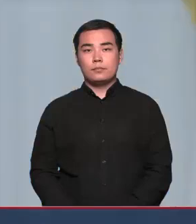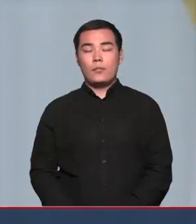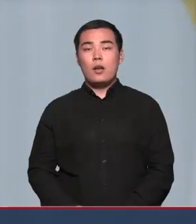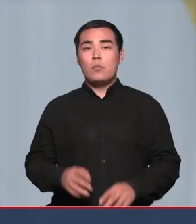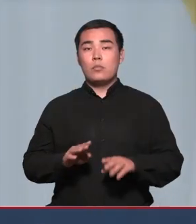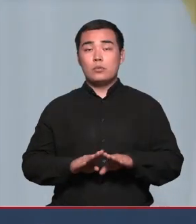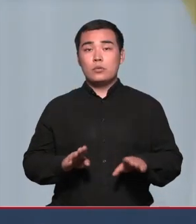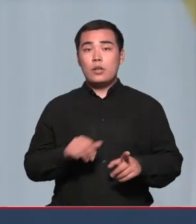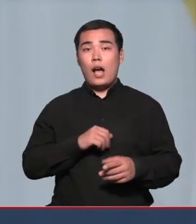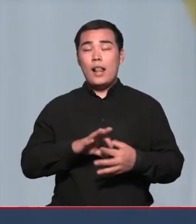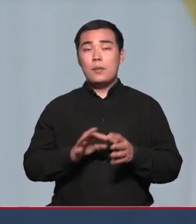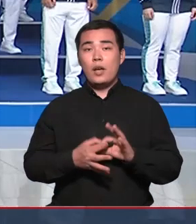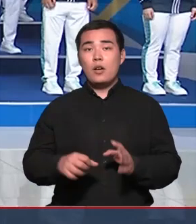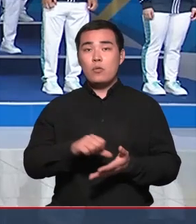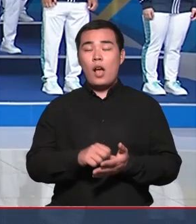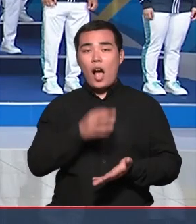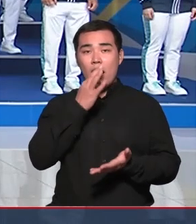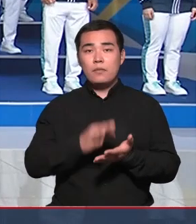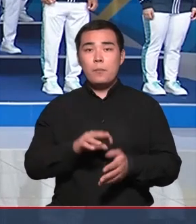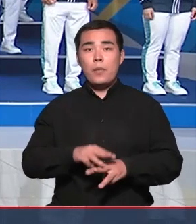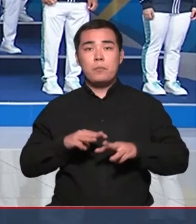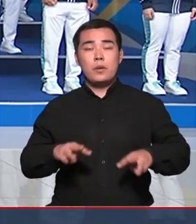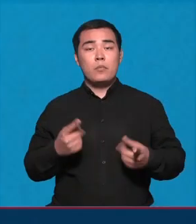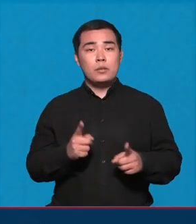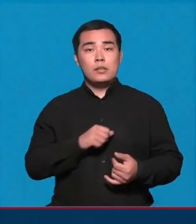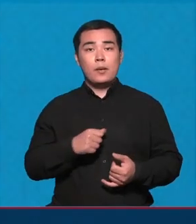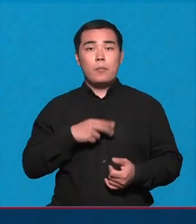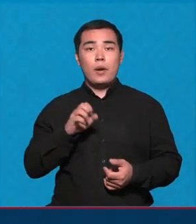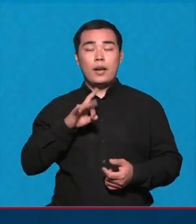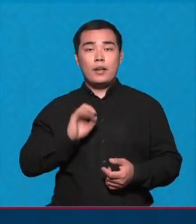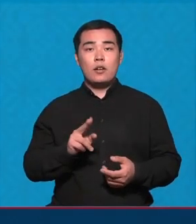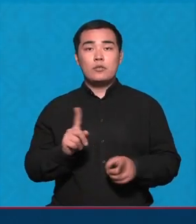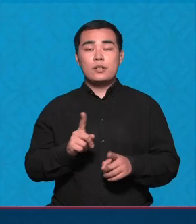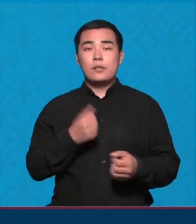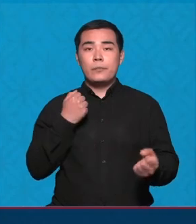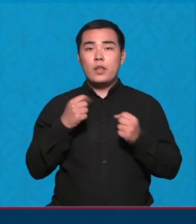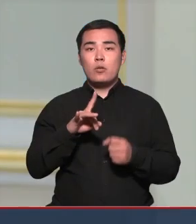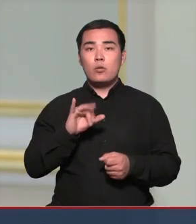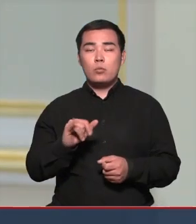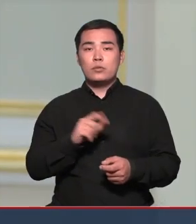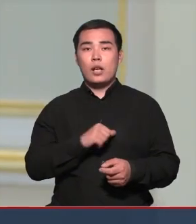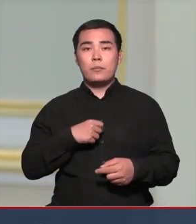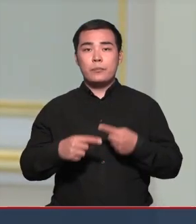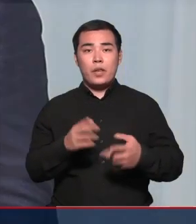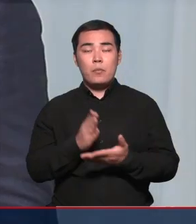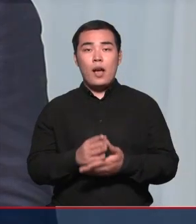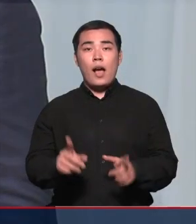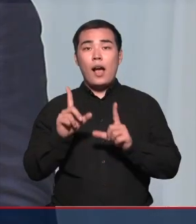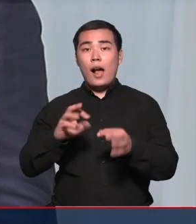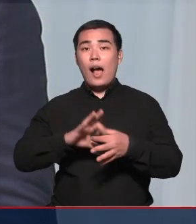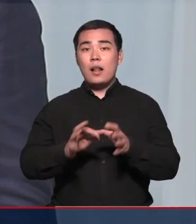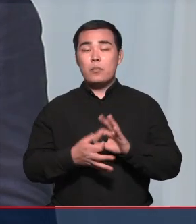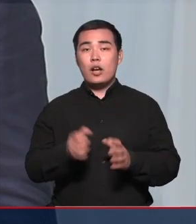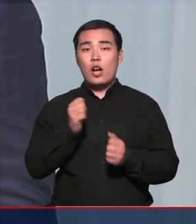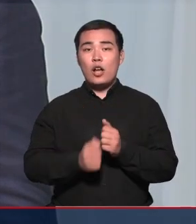Бұл олимпиадаға қатысатындар үшін жауапты сәт. Себебі байрақта халықтың асқақ рухы мен абыройы бар. Сондықтан олимпиадаға баратын әр